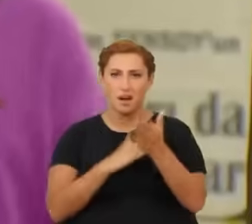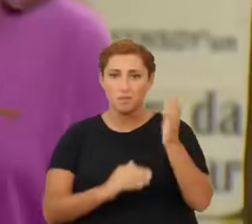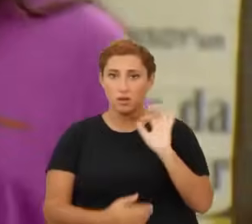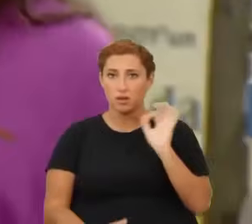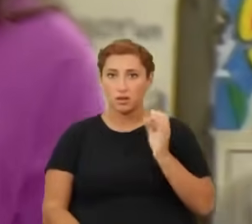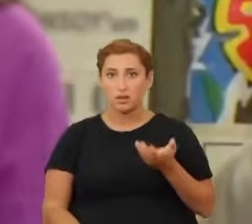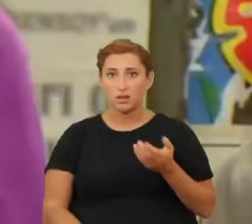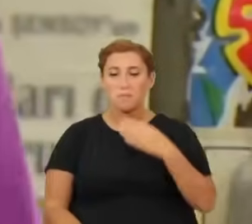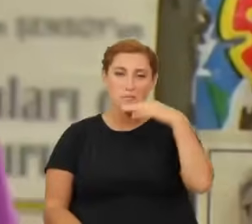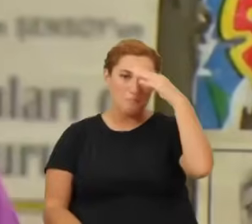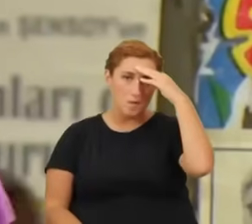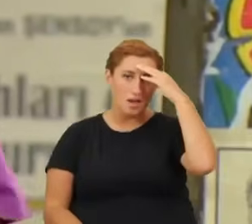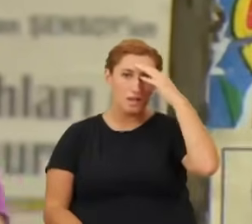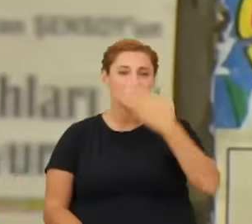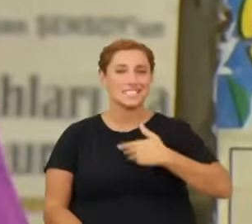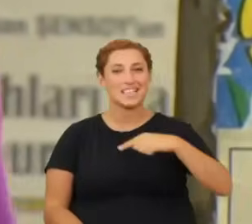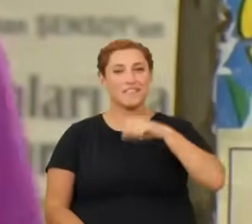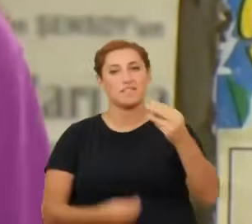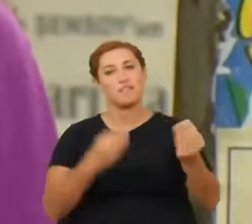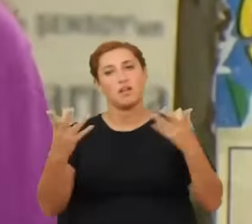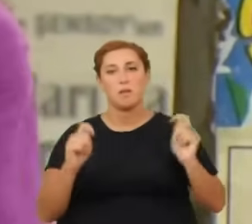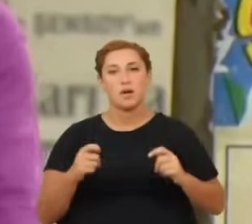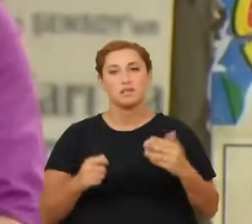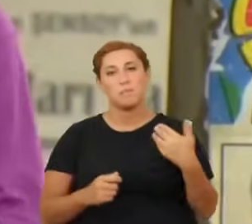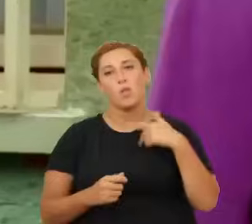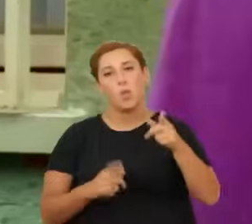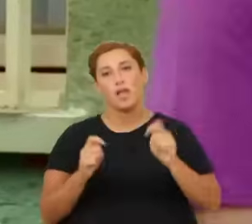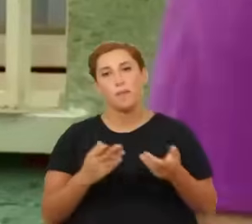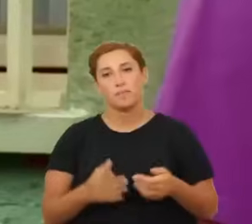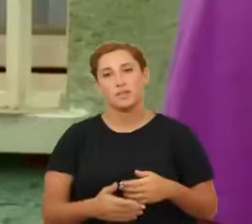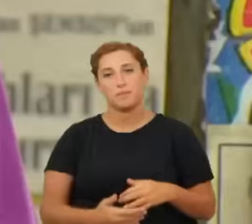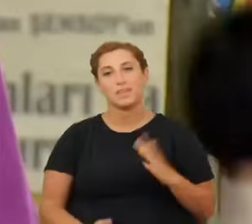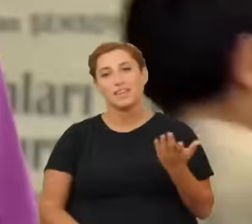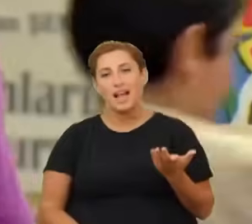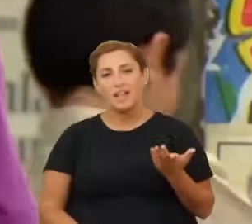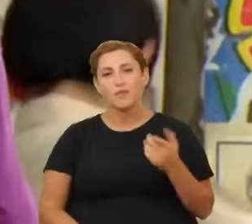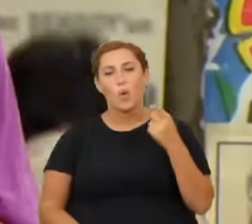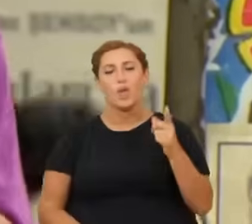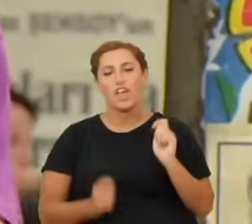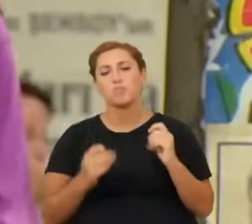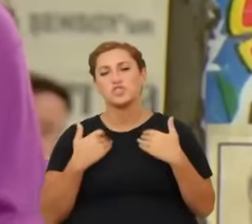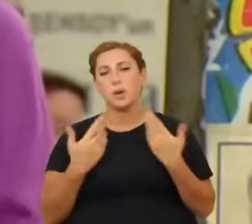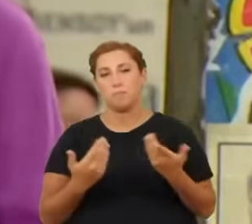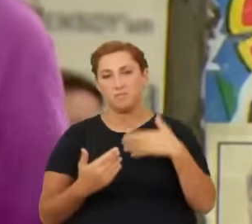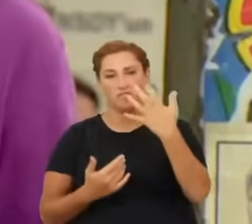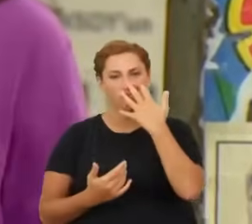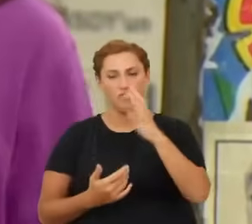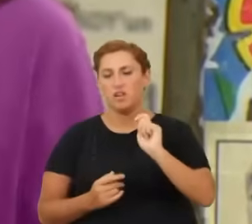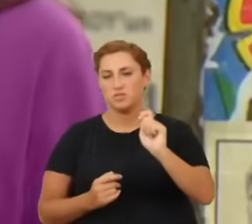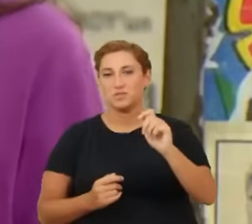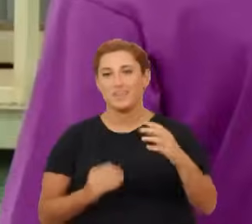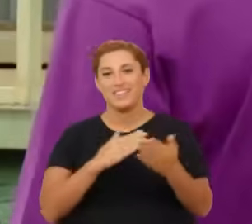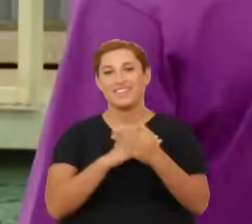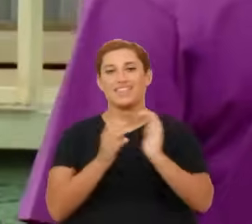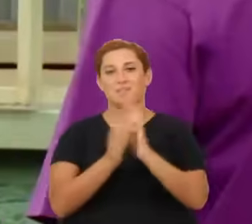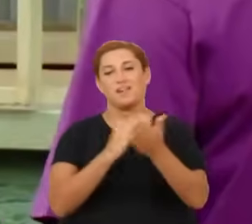Ha. Bayramda sevdiklerine veririz. Ben öyle yap. Yani öyle yapacağım. Tebrik kartı şey